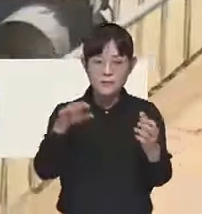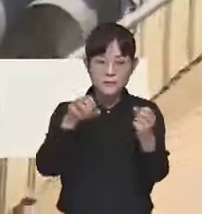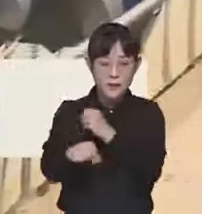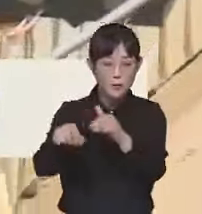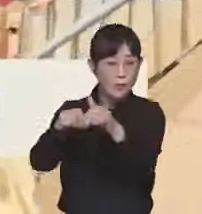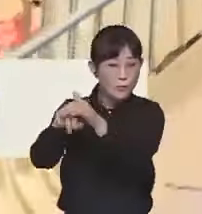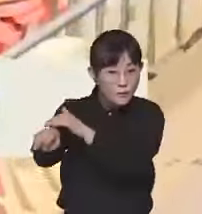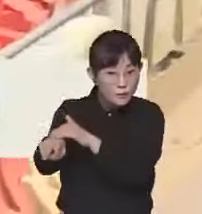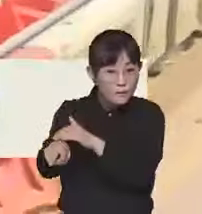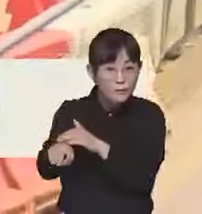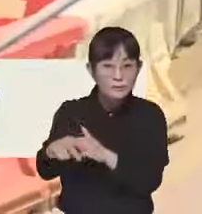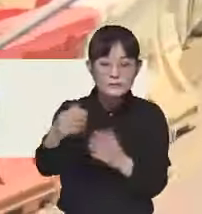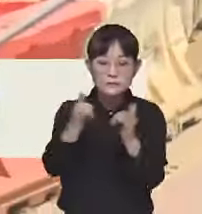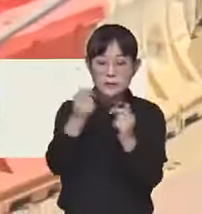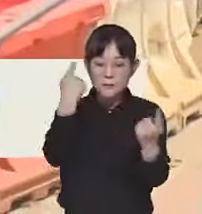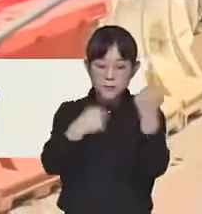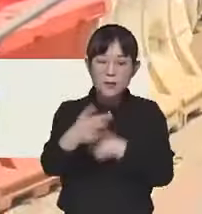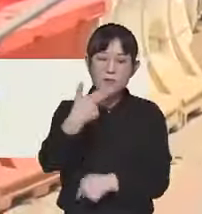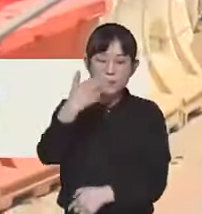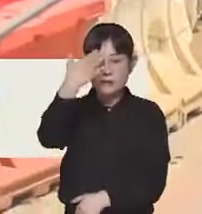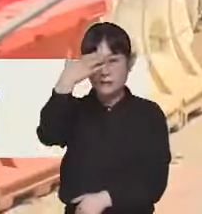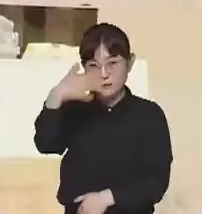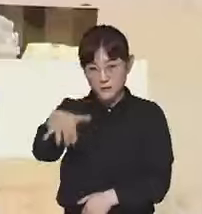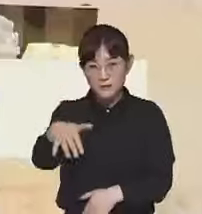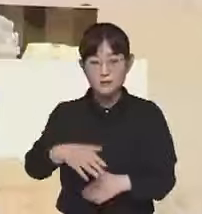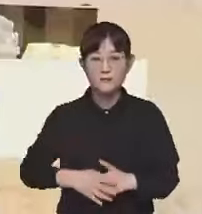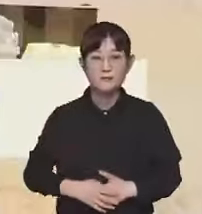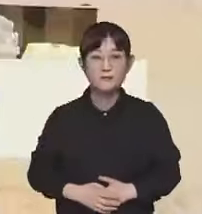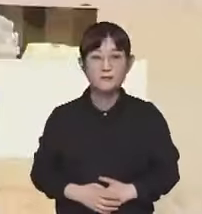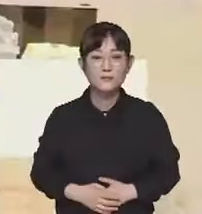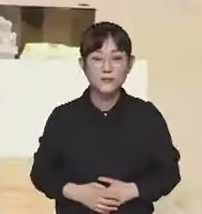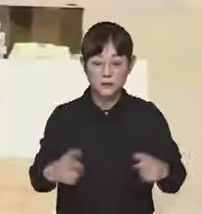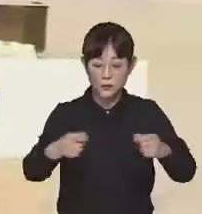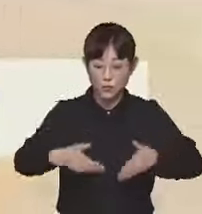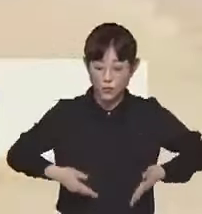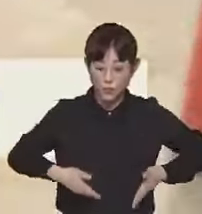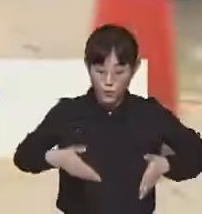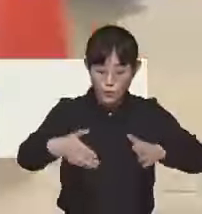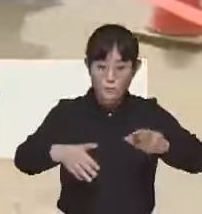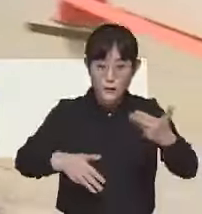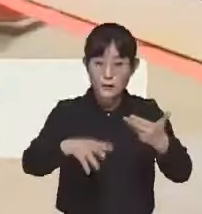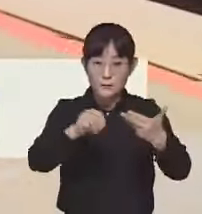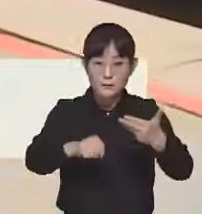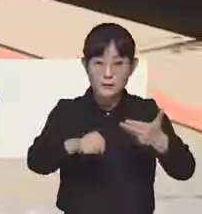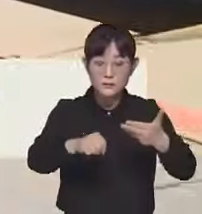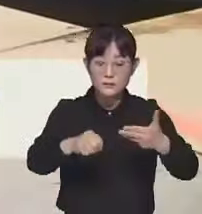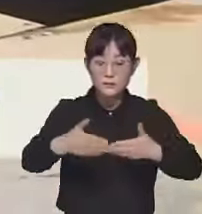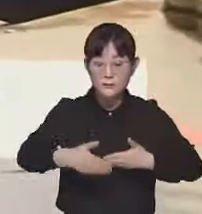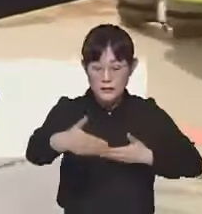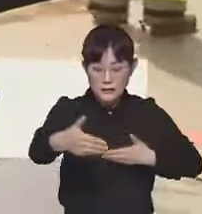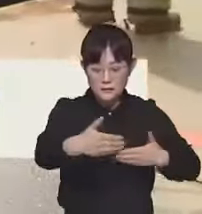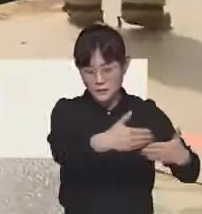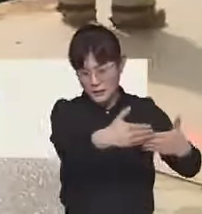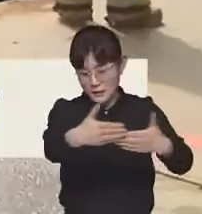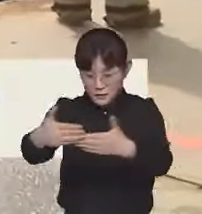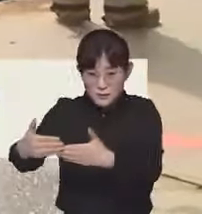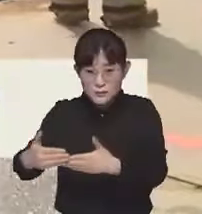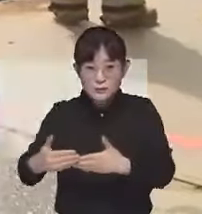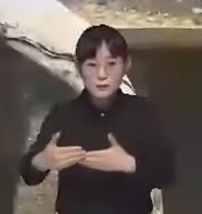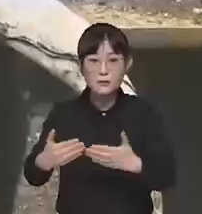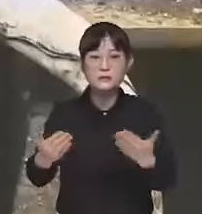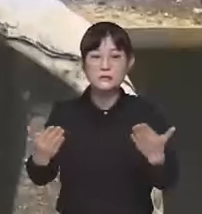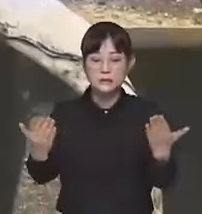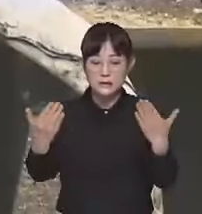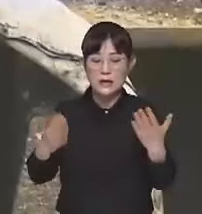대피해 다행히 인명피해는 발생하지 않았습니다 인근도로 800m 구간이 통제되면서 출근길 교통혼잡이